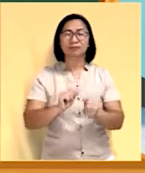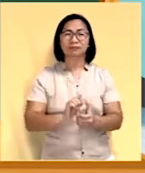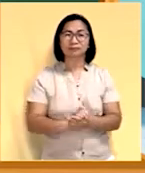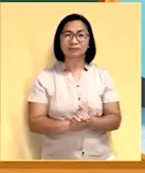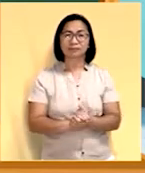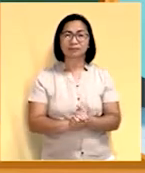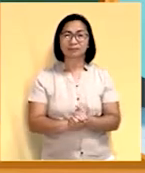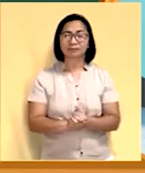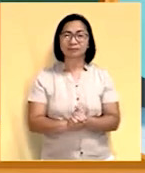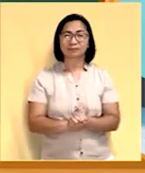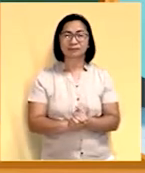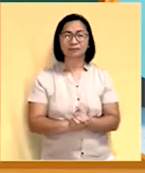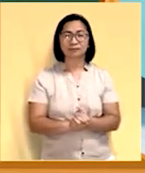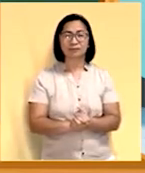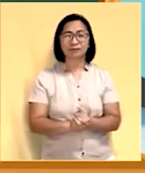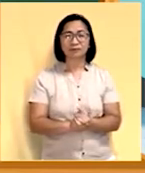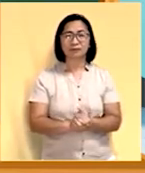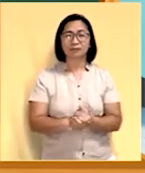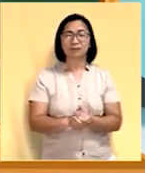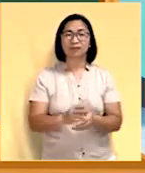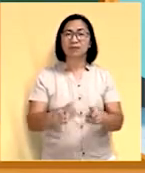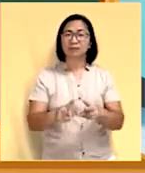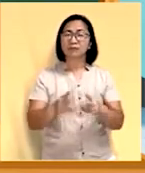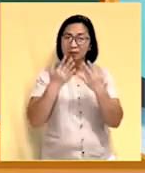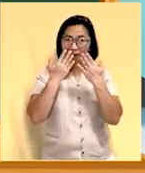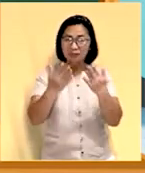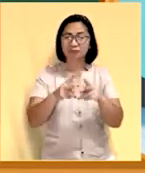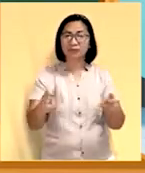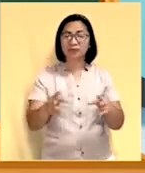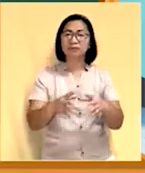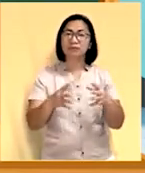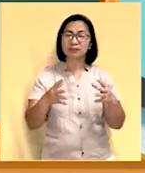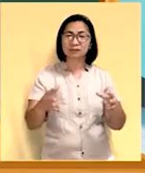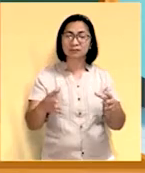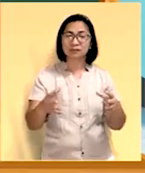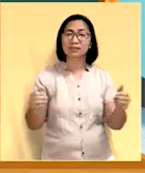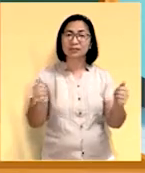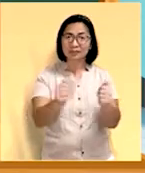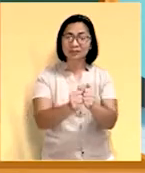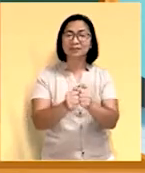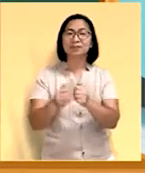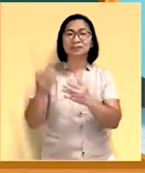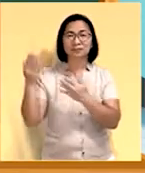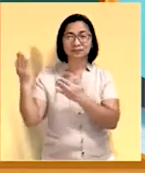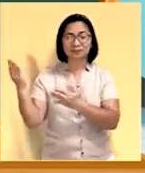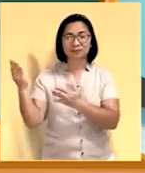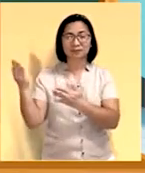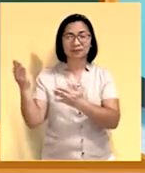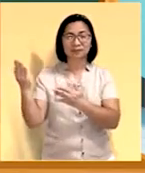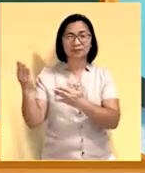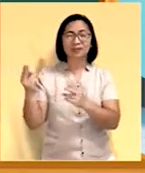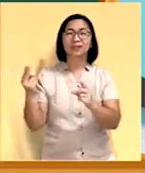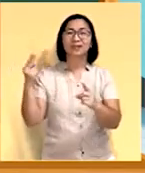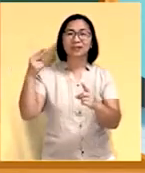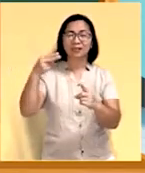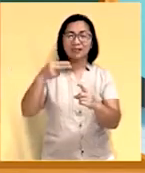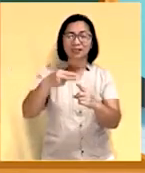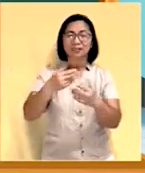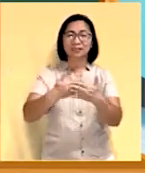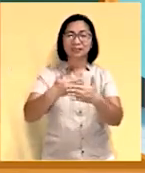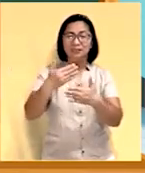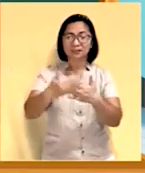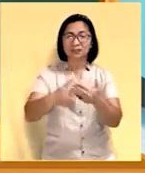Maraming salamat sa inyong pagsama sa akin, mga bata. Hanggang sa muling pagkatuto sa mathematics.